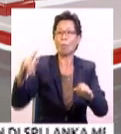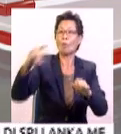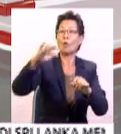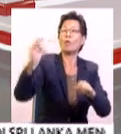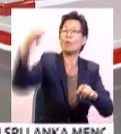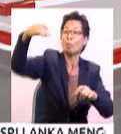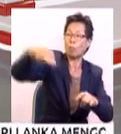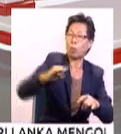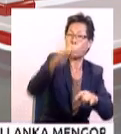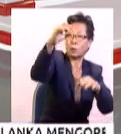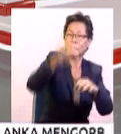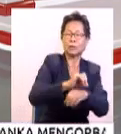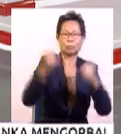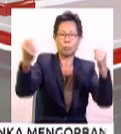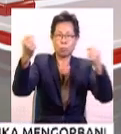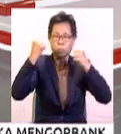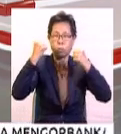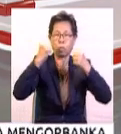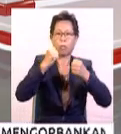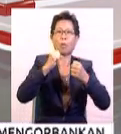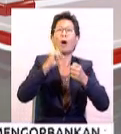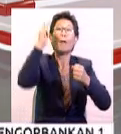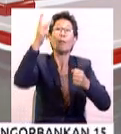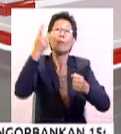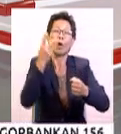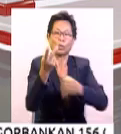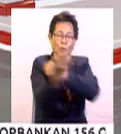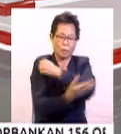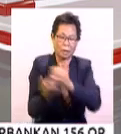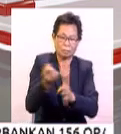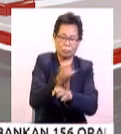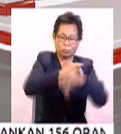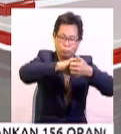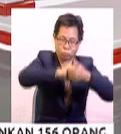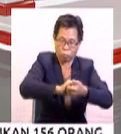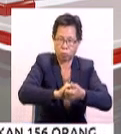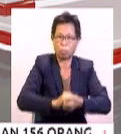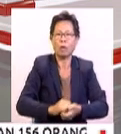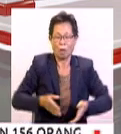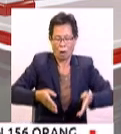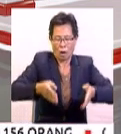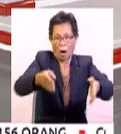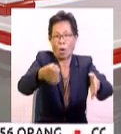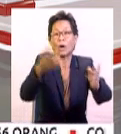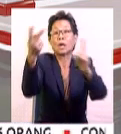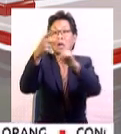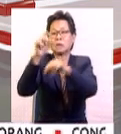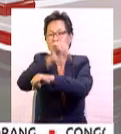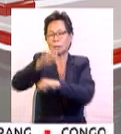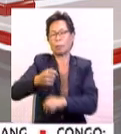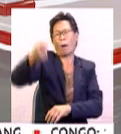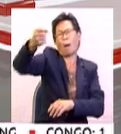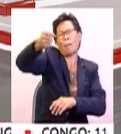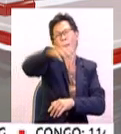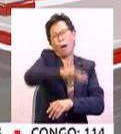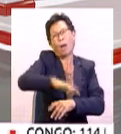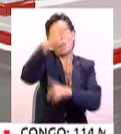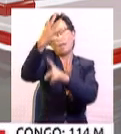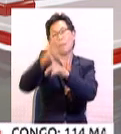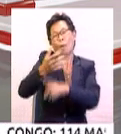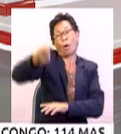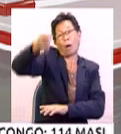simbolik keutuhan hubungan diplomatik dua negara berjiran. Setelah laluan penerbangan ke Republik itu digantung hampir